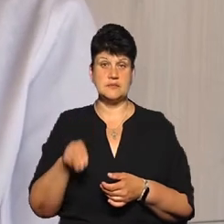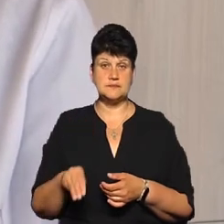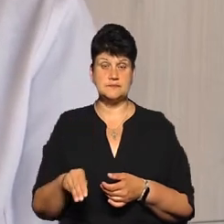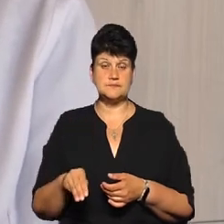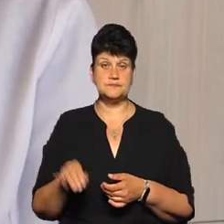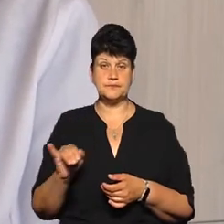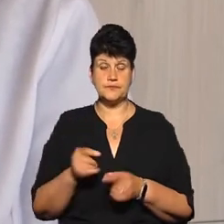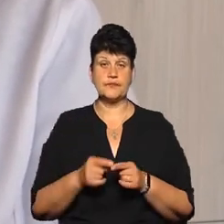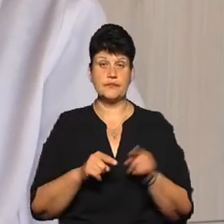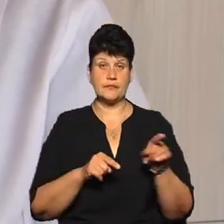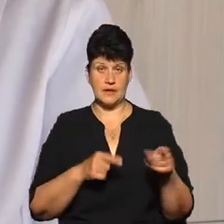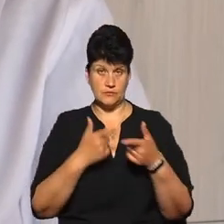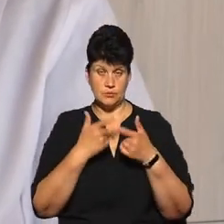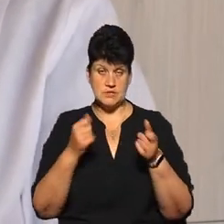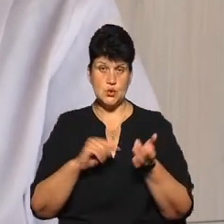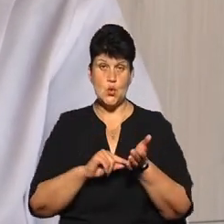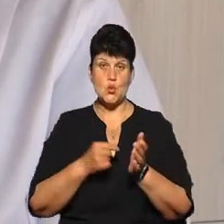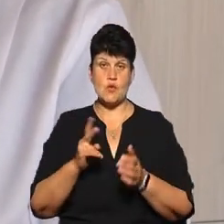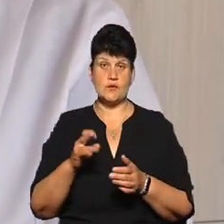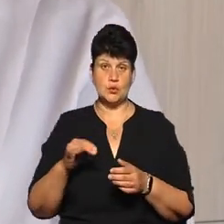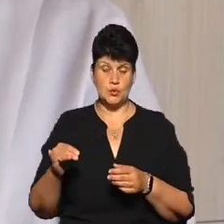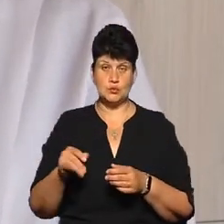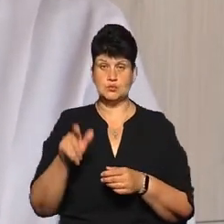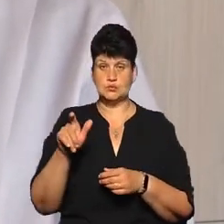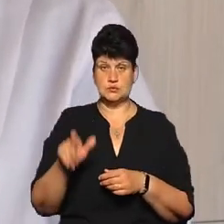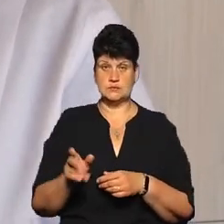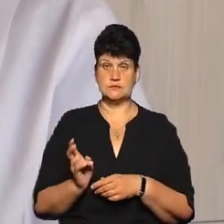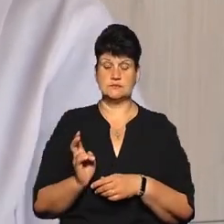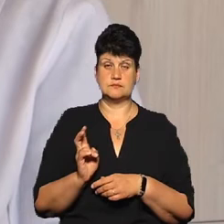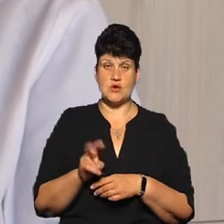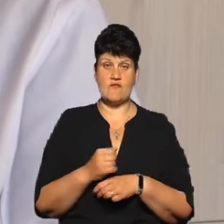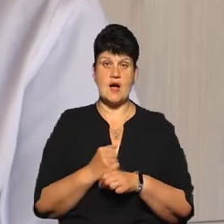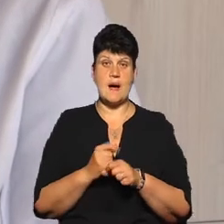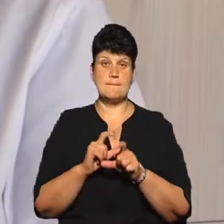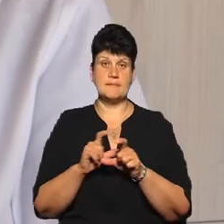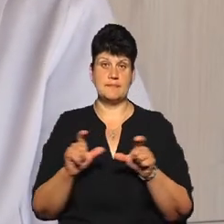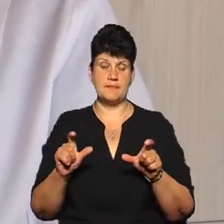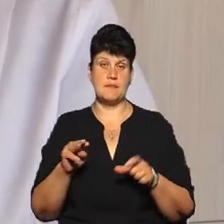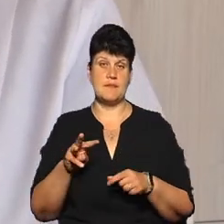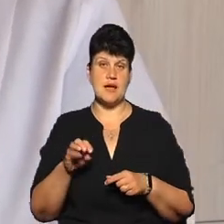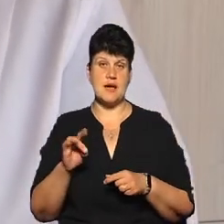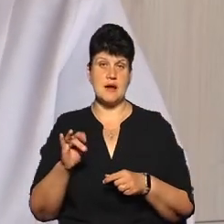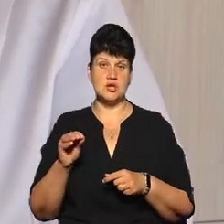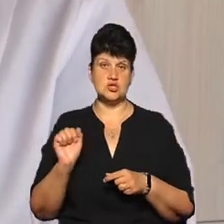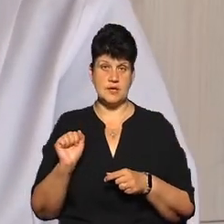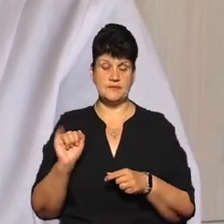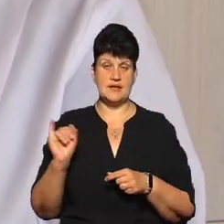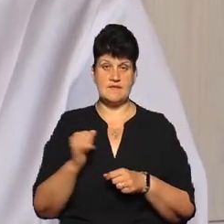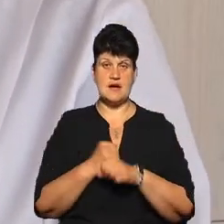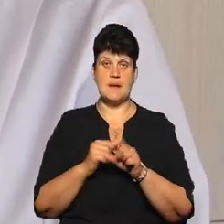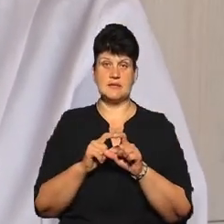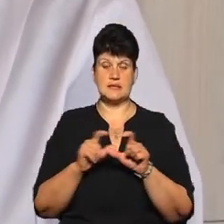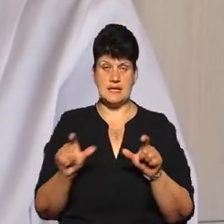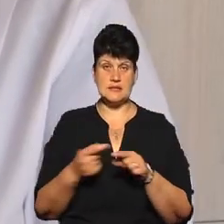і з цією інформаційною довідкою пацієнт буде підходити в аптечну мережу, і в аптеці по